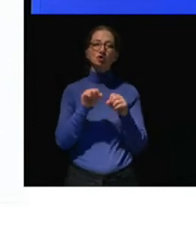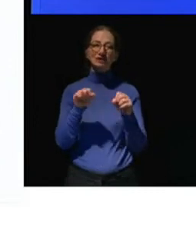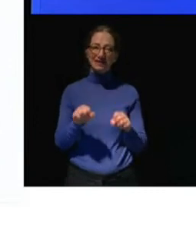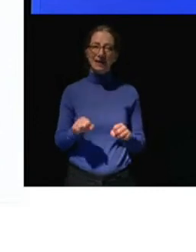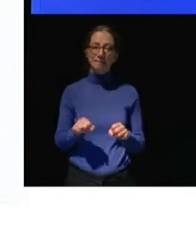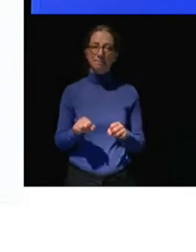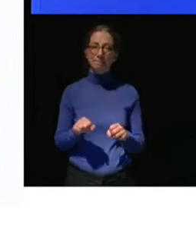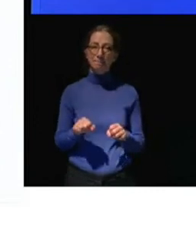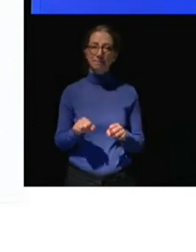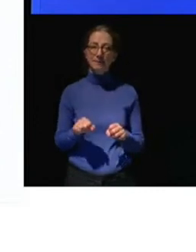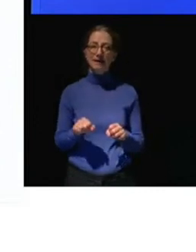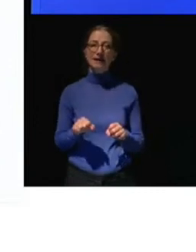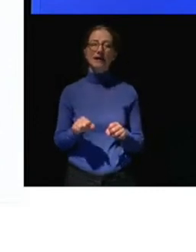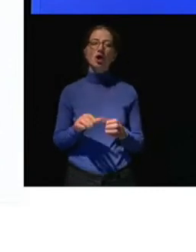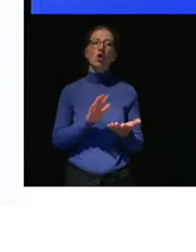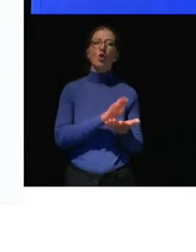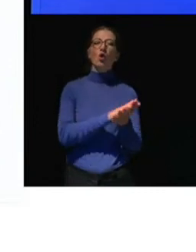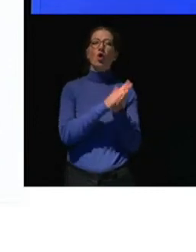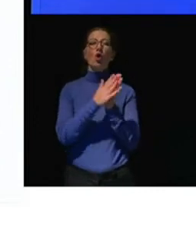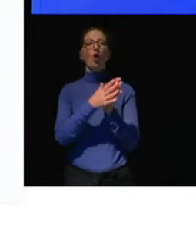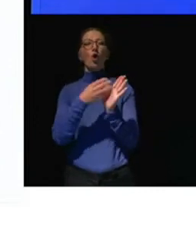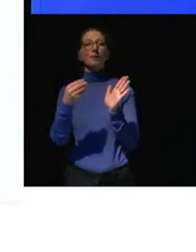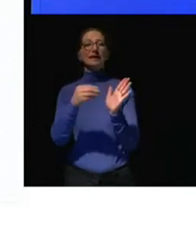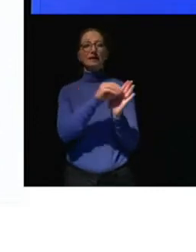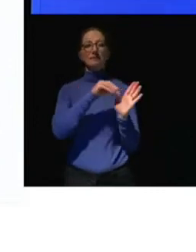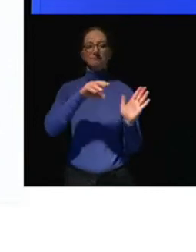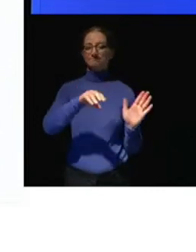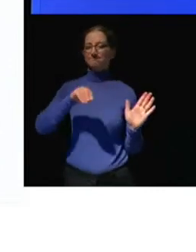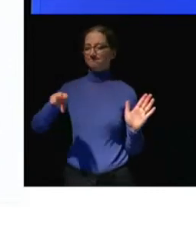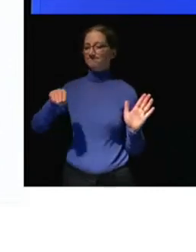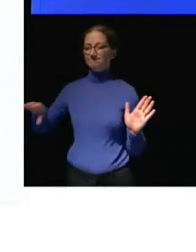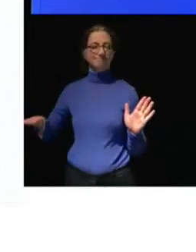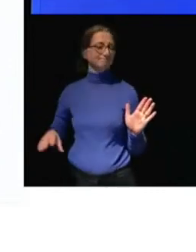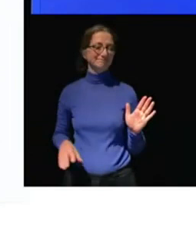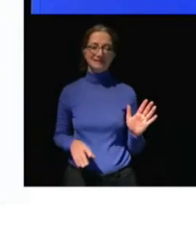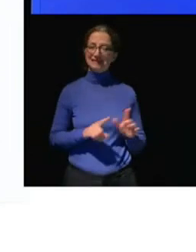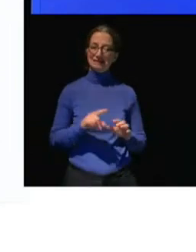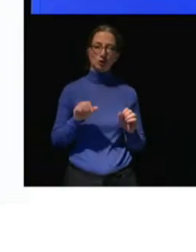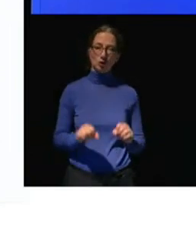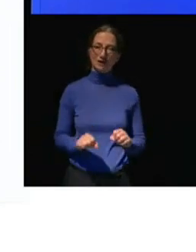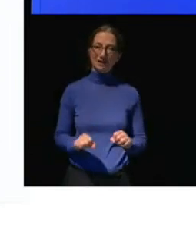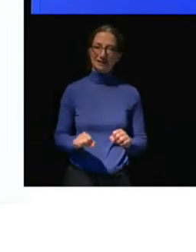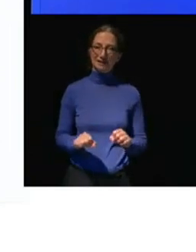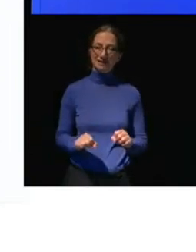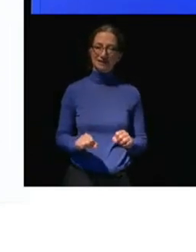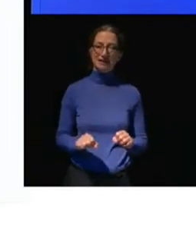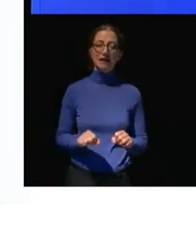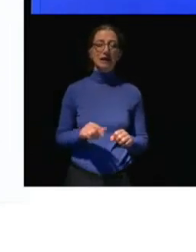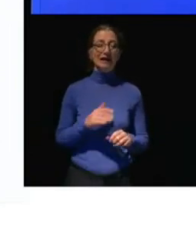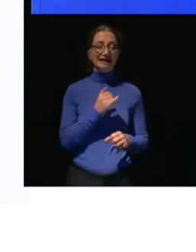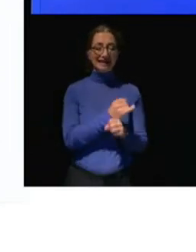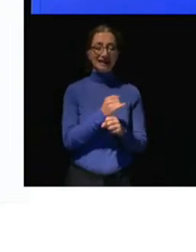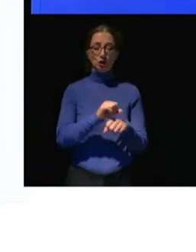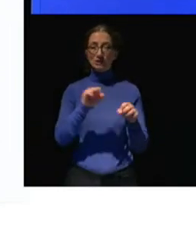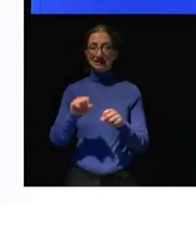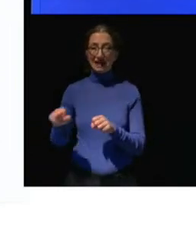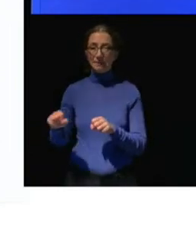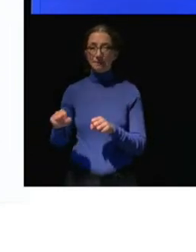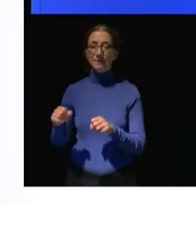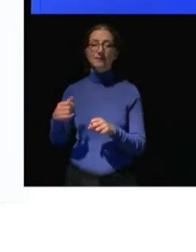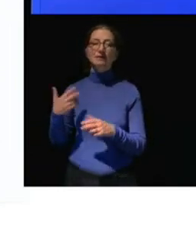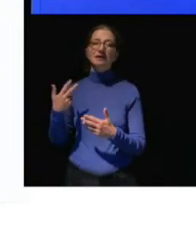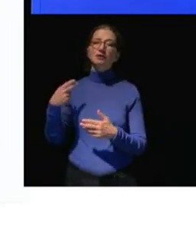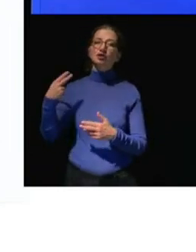Systems wie eine Blaupause nicht möglich ist, da jedes System ein Ergebnis eines langfristigen,